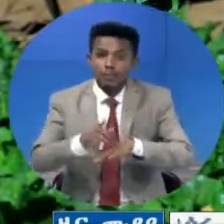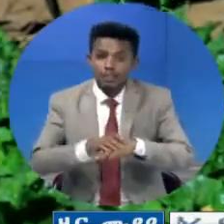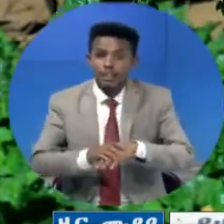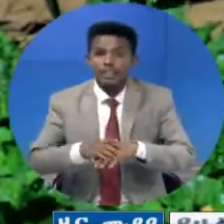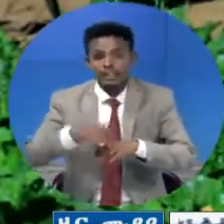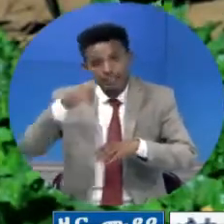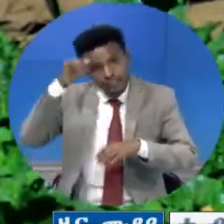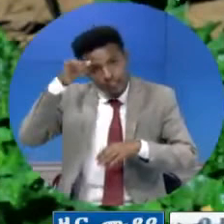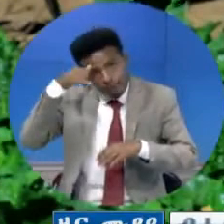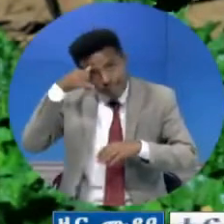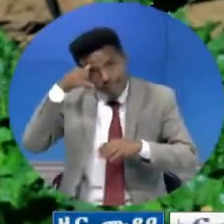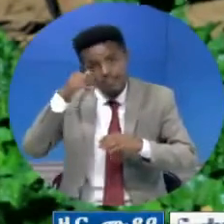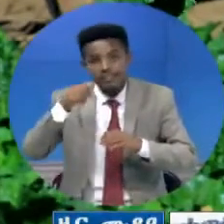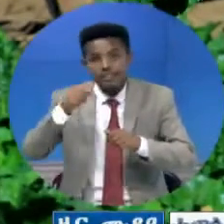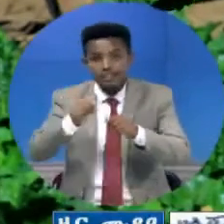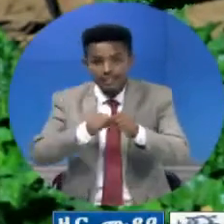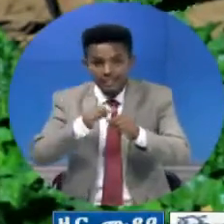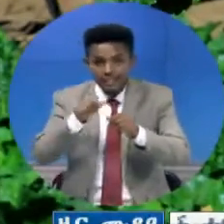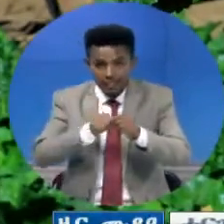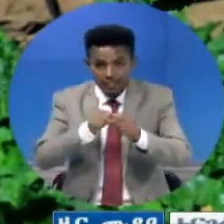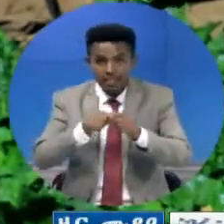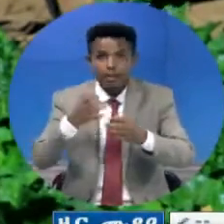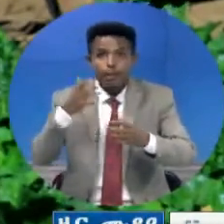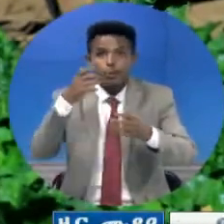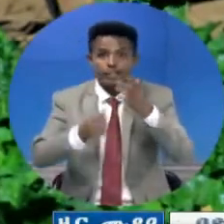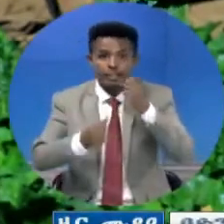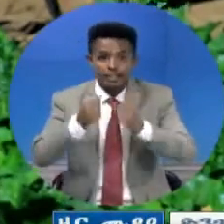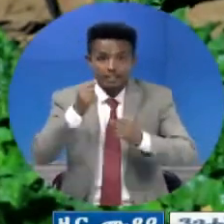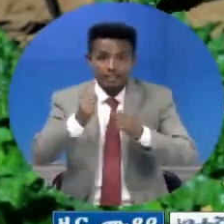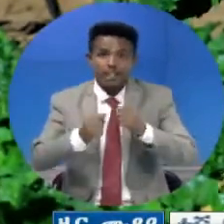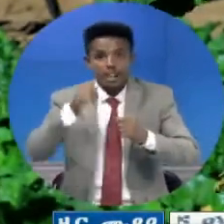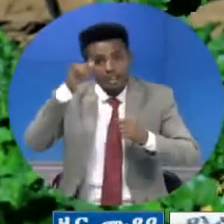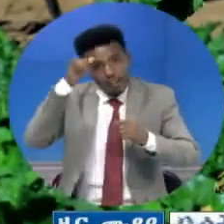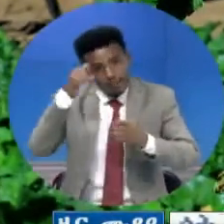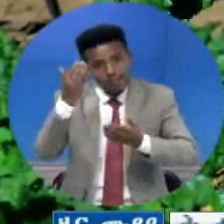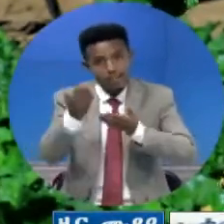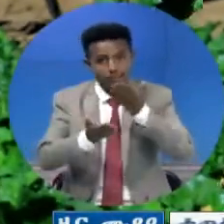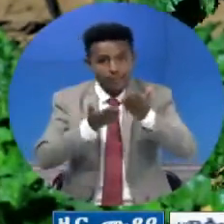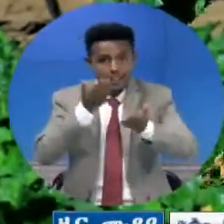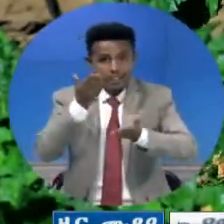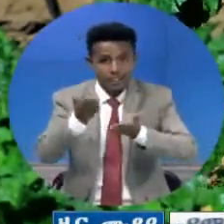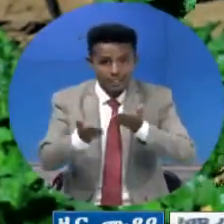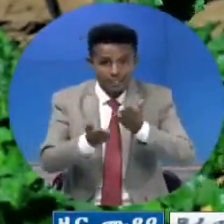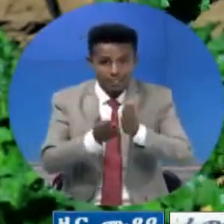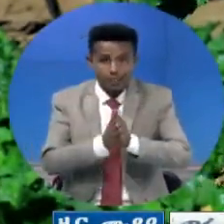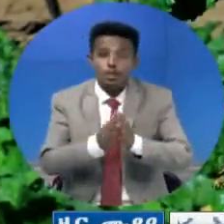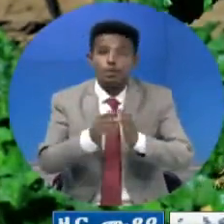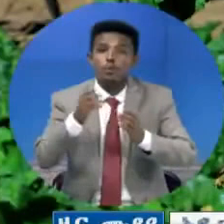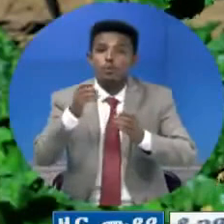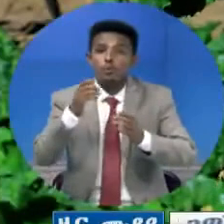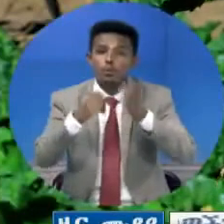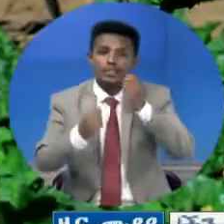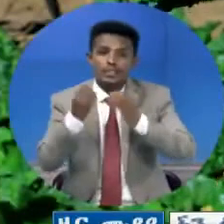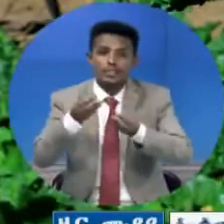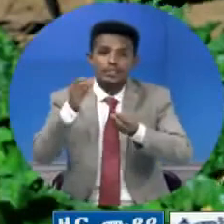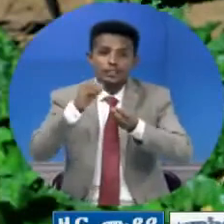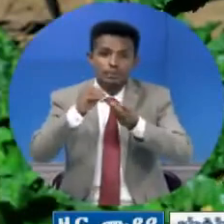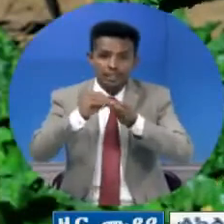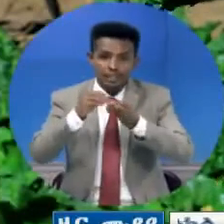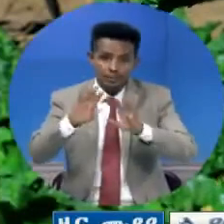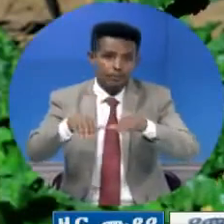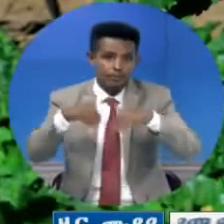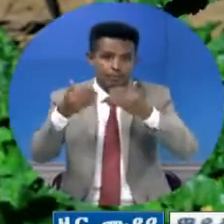የከብት ድንች ያው ለወተት ላም የሚያገለግል ያው የሚገነባ ለወተት ጭማሪ የሚያሳይ ድንች